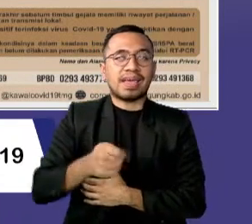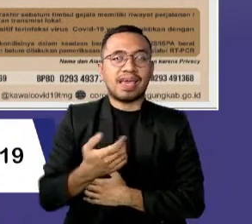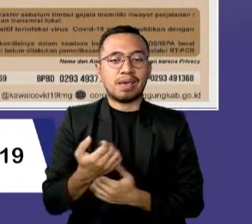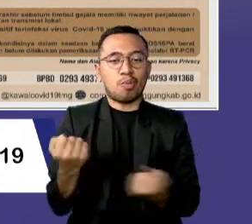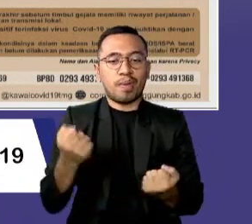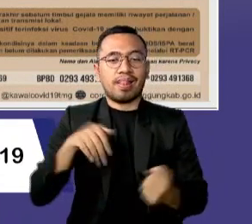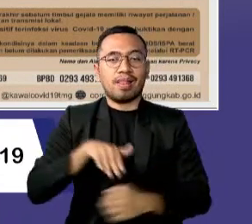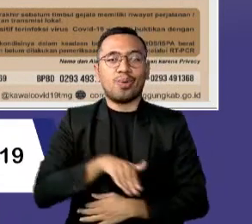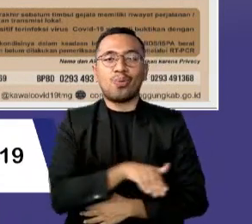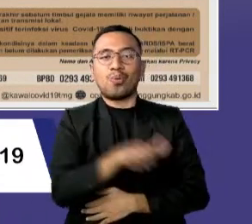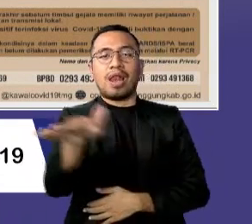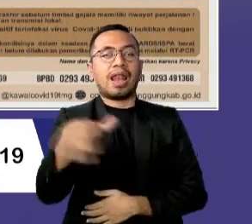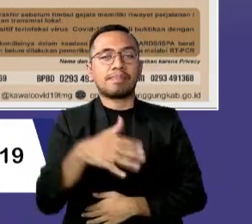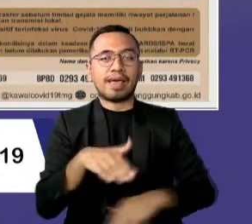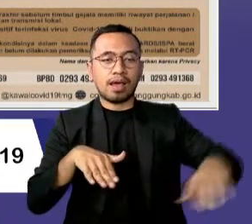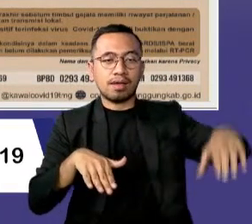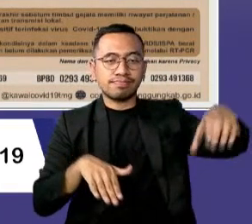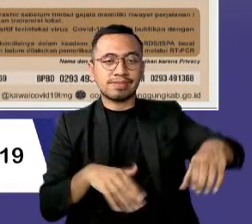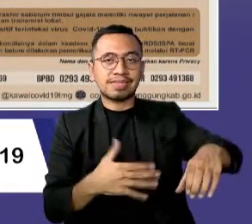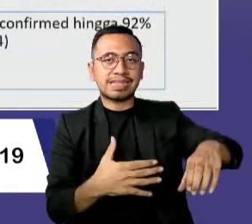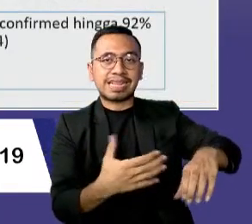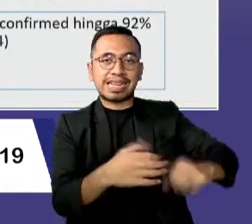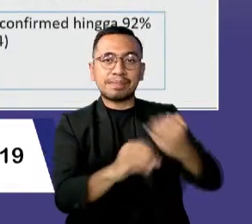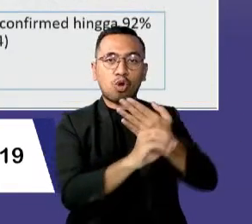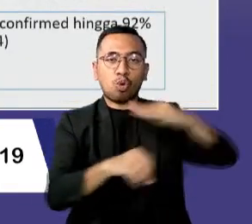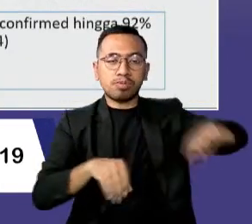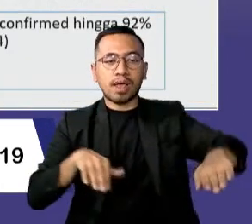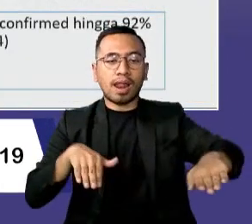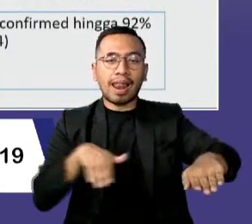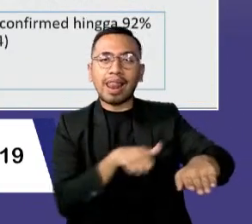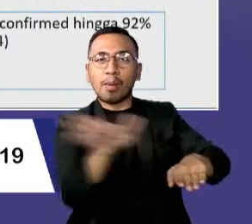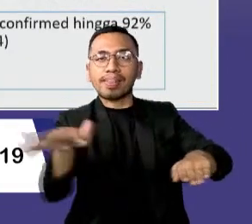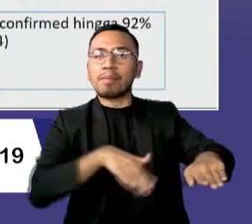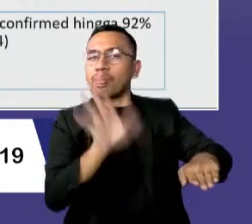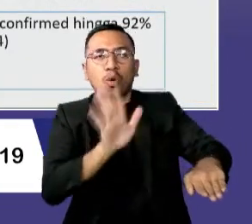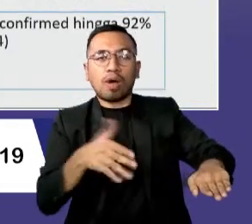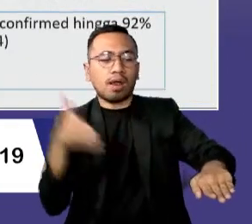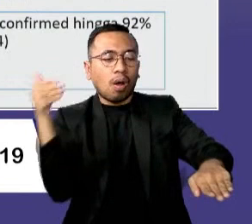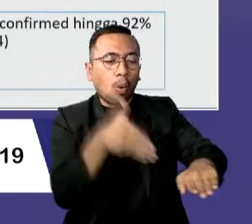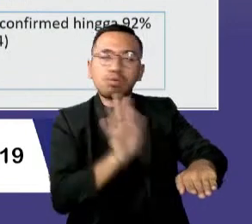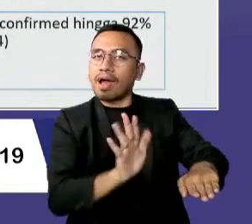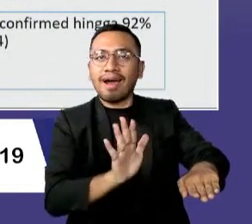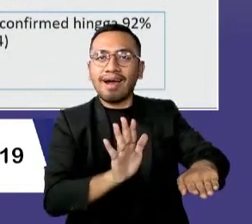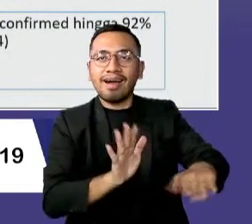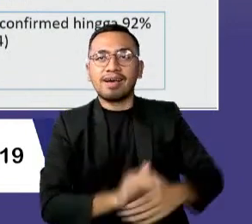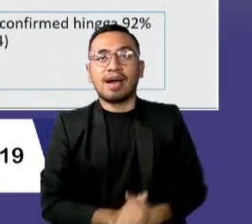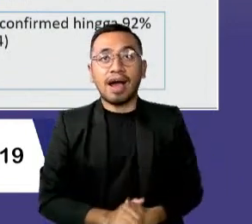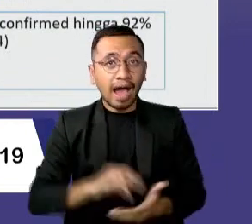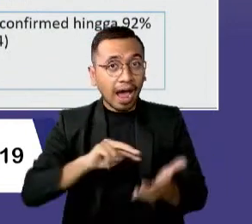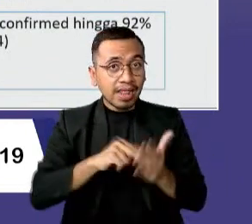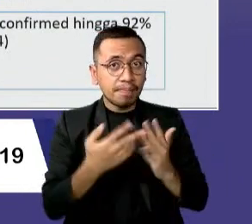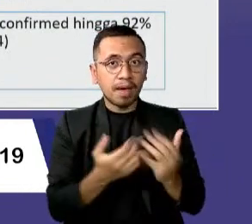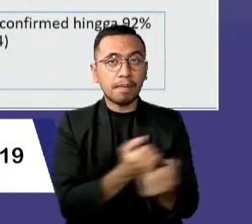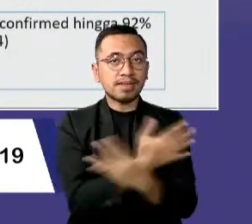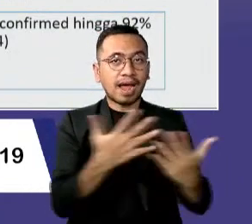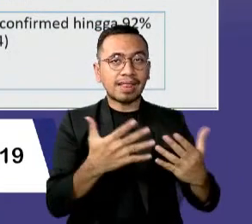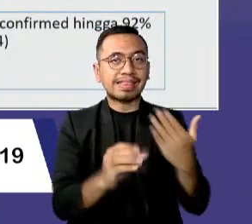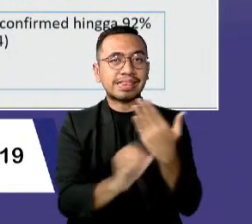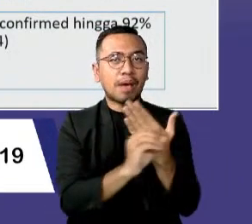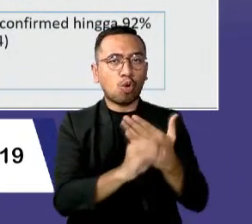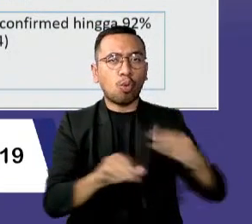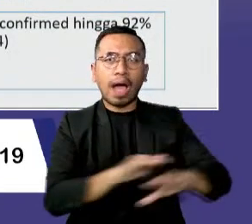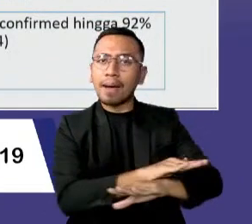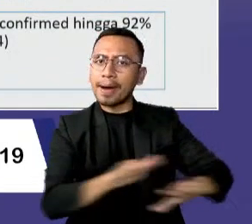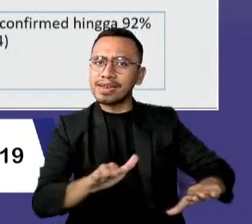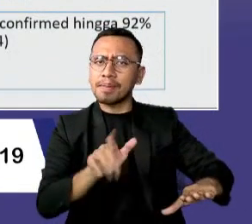penduduk itu bisa lebih aman meskipun penduduk lebih aman katanya pengeluaran Project di